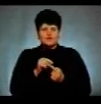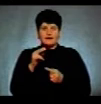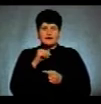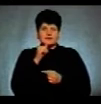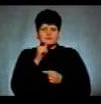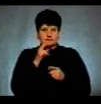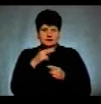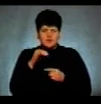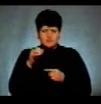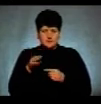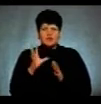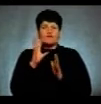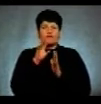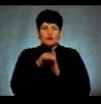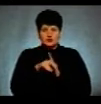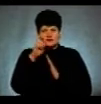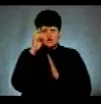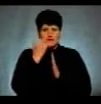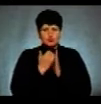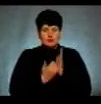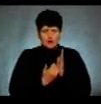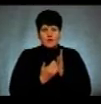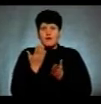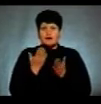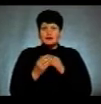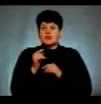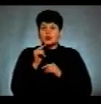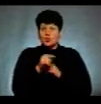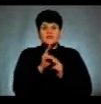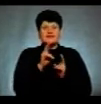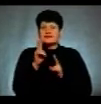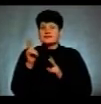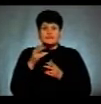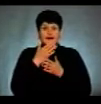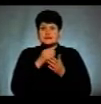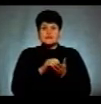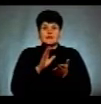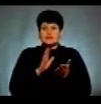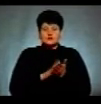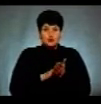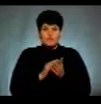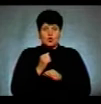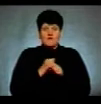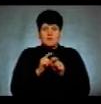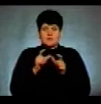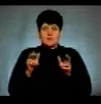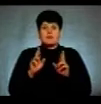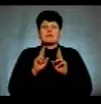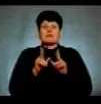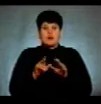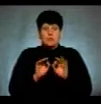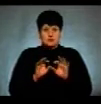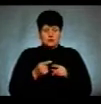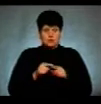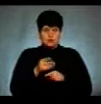який входить в програму державну, але його ніде не зареєстровано в аптеках. Як пояснити